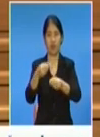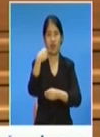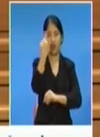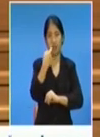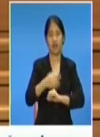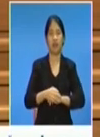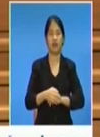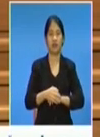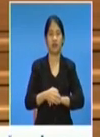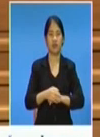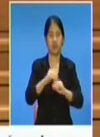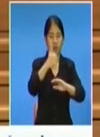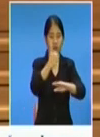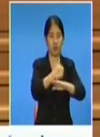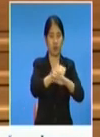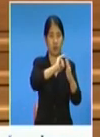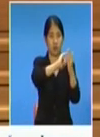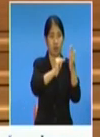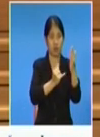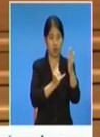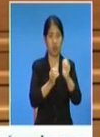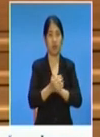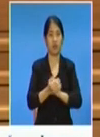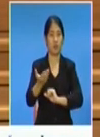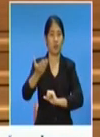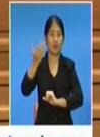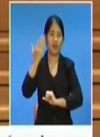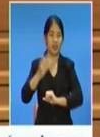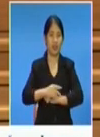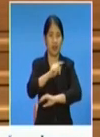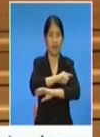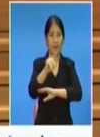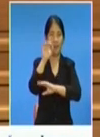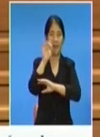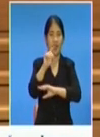จังหวัดในโอกาสเข้าถวายสัตว์เมื่อวันที่8ตุลาคม